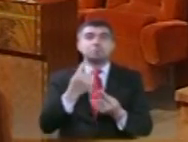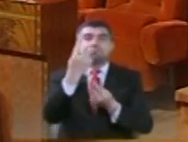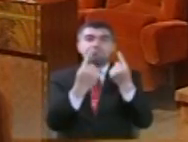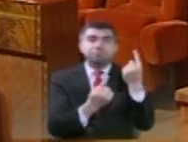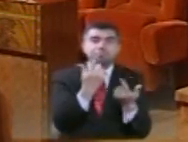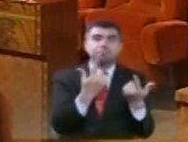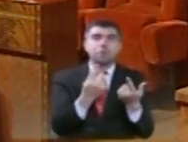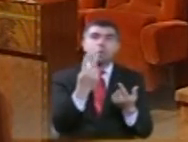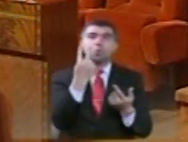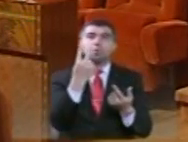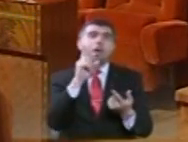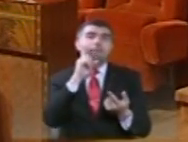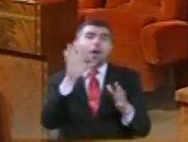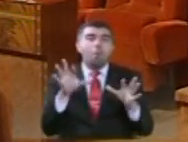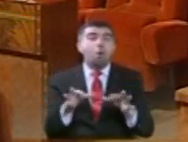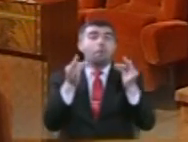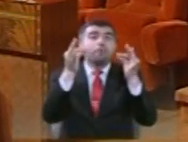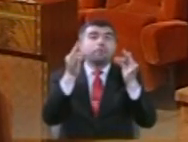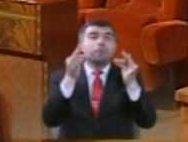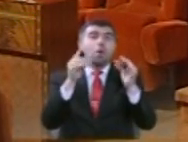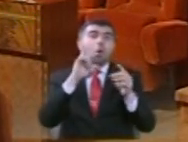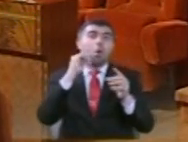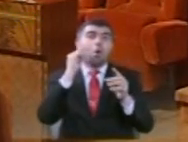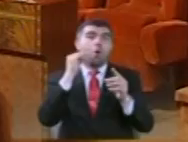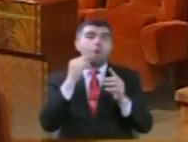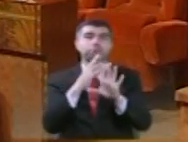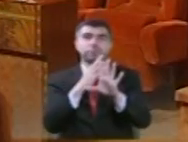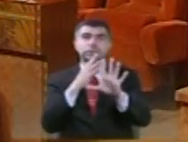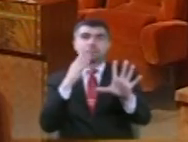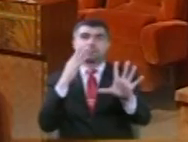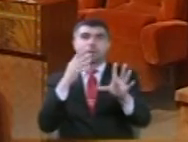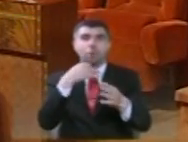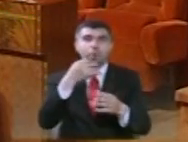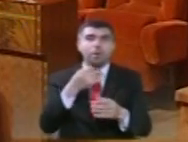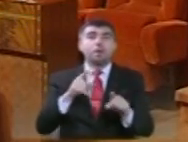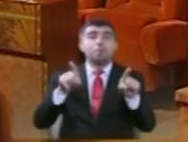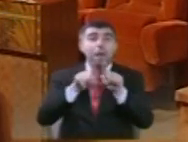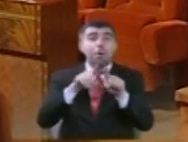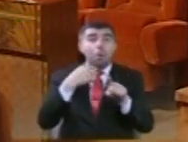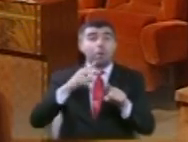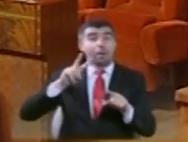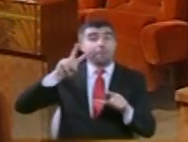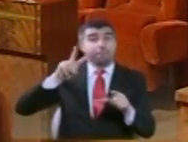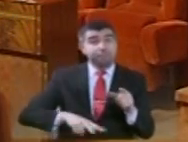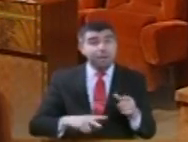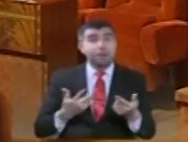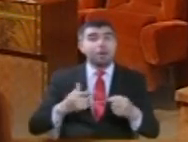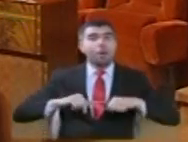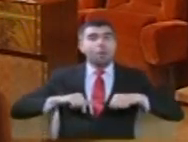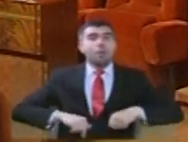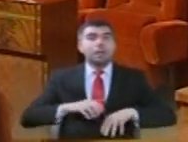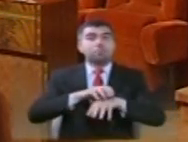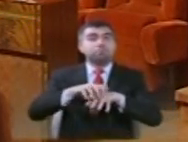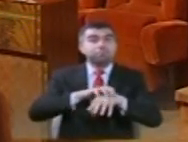النساء، أيضا هناك عدم قبول الطعون المقدمة من طرف النساء وأنتم تجلسوا وصايا بصفت وزارتكم هي الوزيرة الوصية،